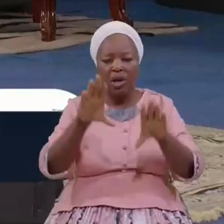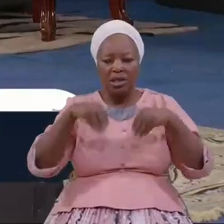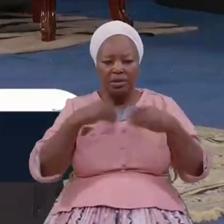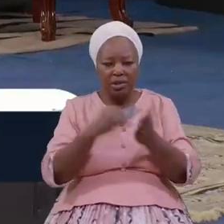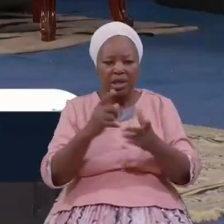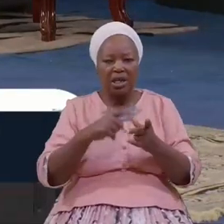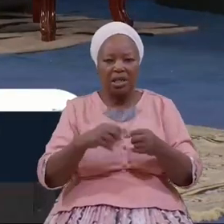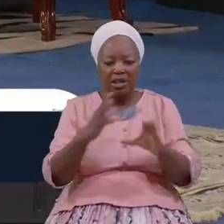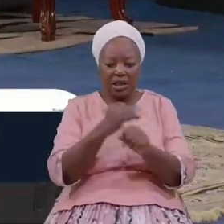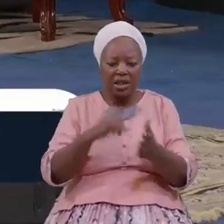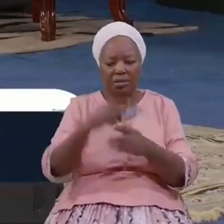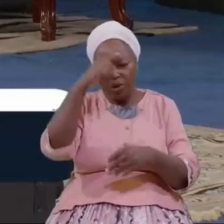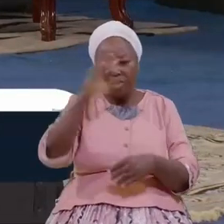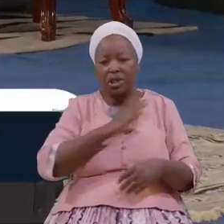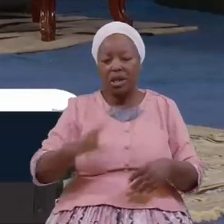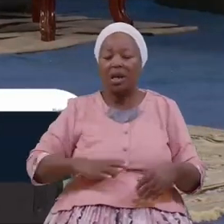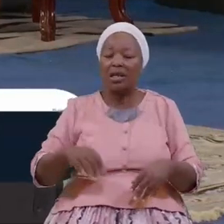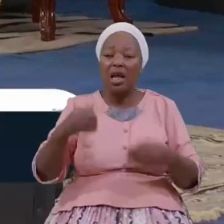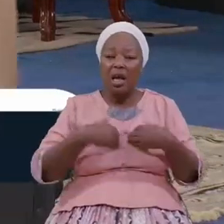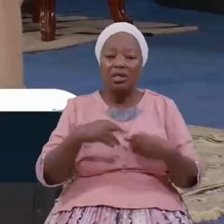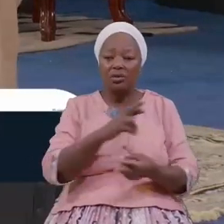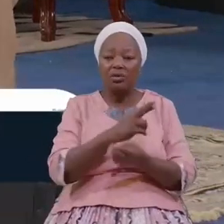a rachetés de la malédiction de la loi,